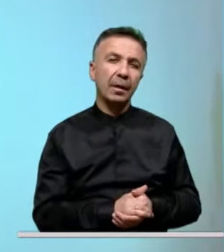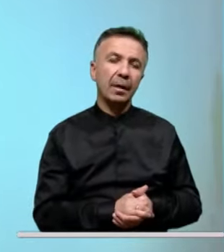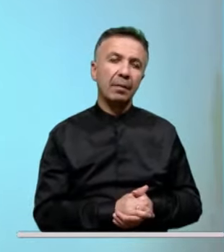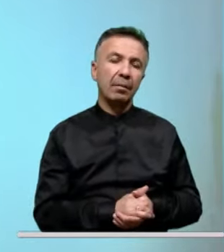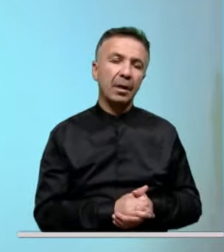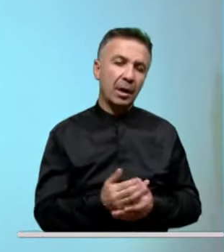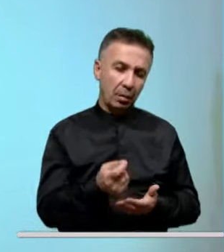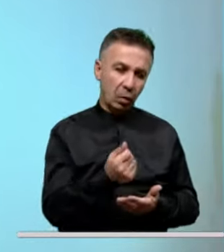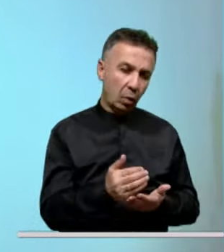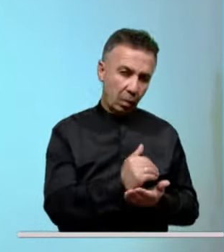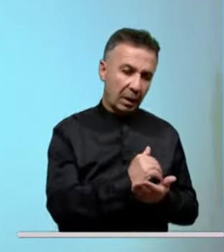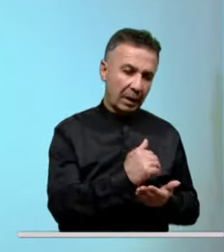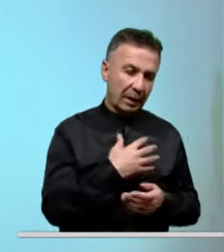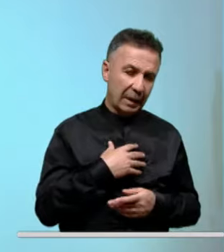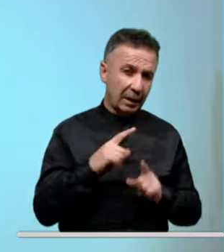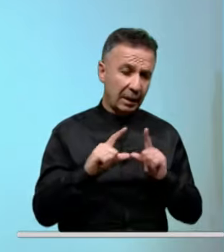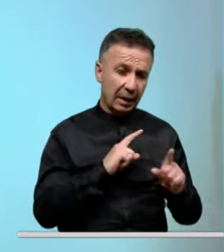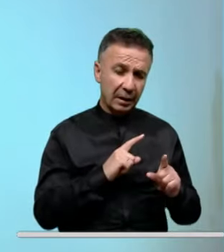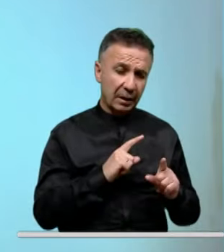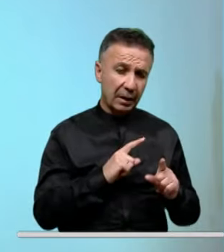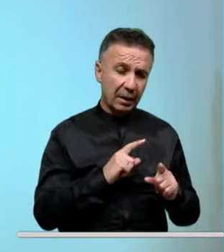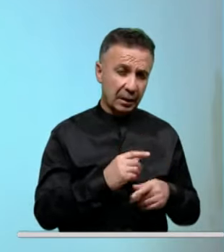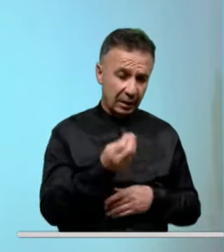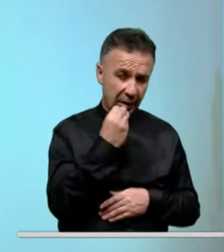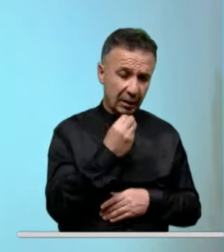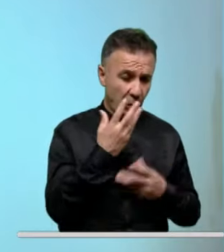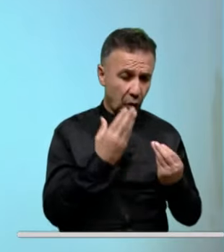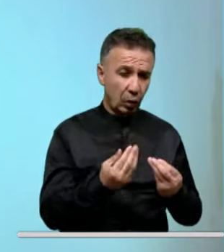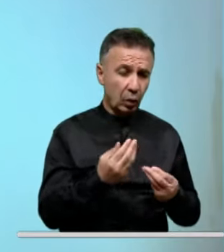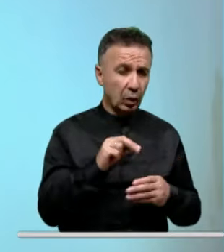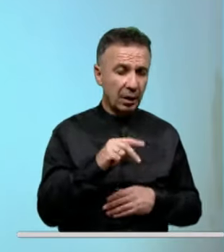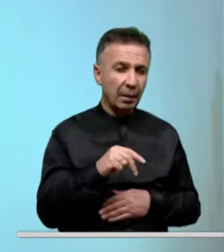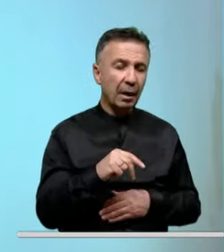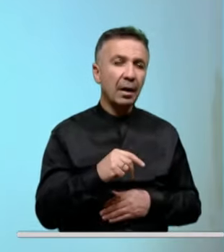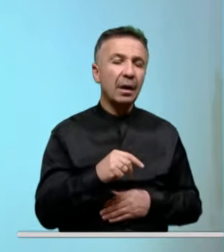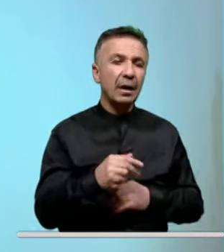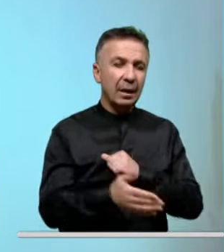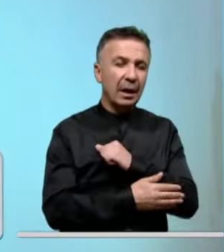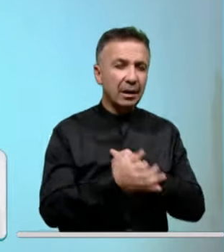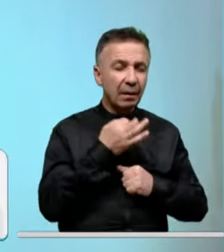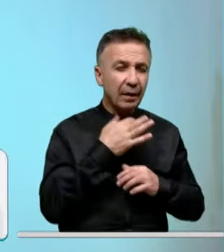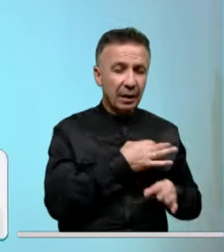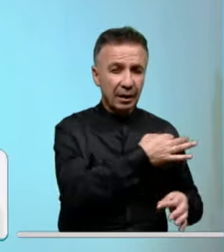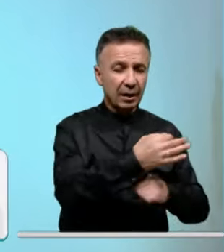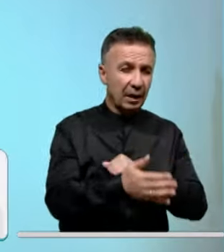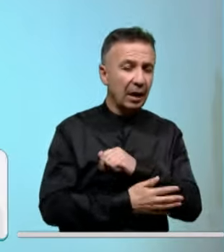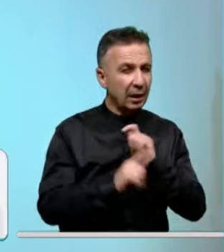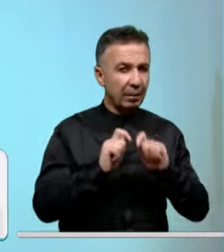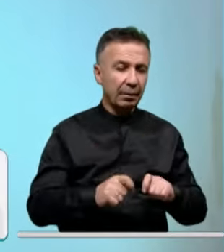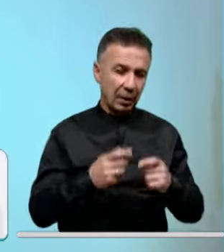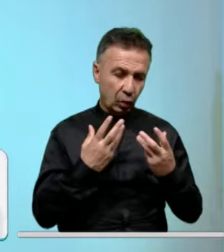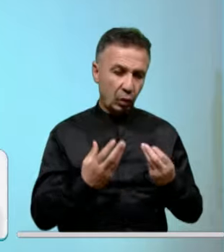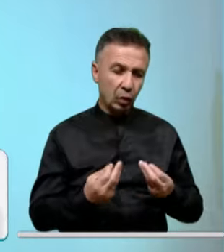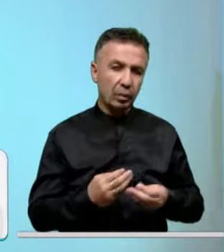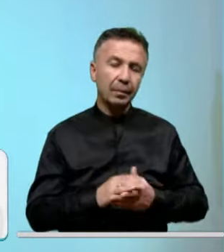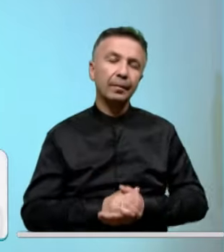biriktirdiği bu paralardan kendi ihtiyaçları için kullanabileceği gibi hayır hasenat da yapabilir. Şimdi ben biraz duraksadım da aklıma geldi. Allah